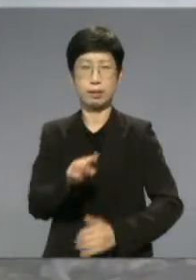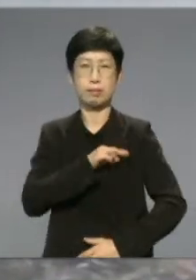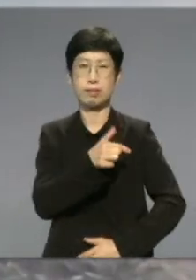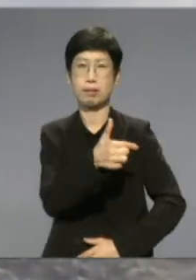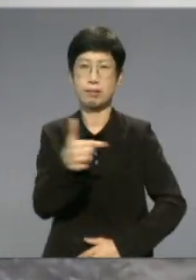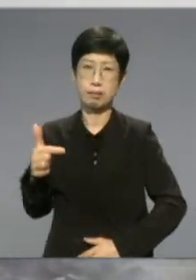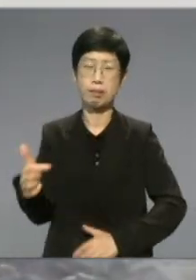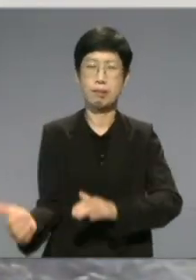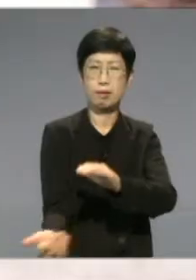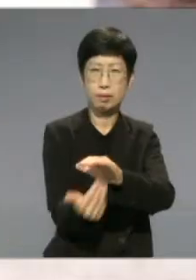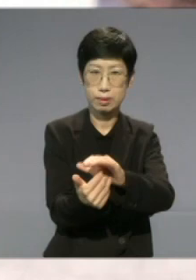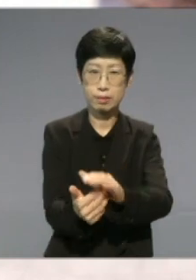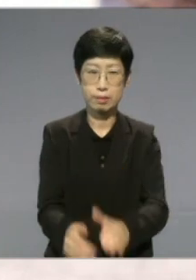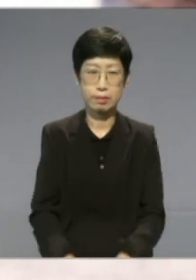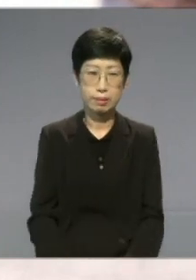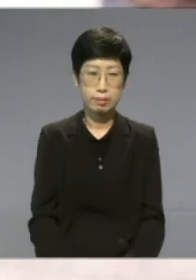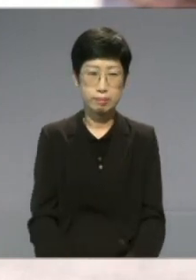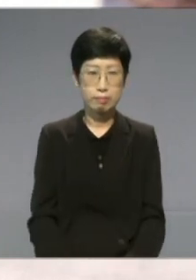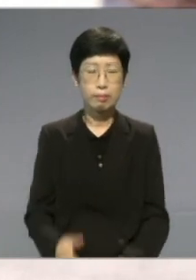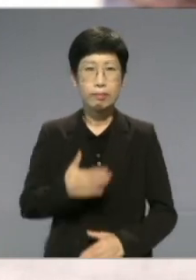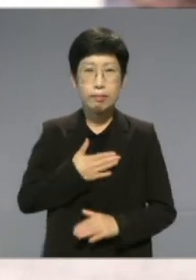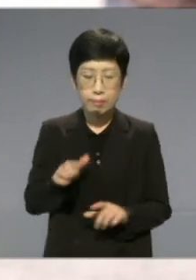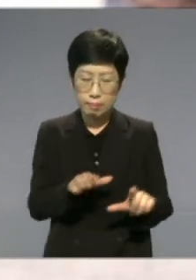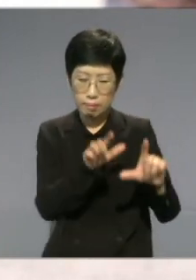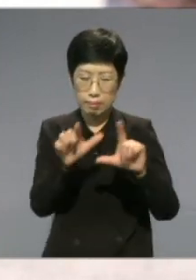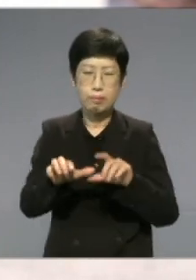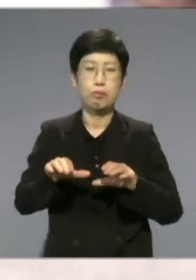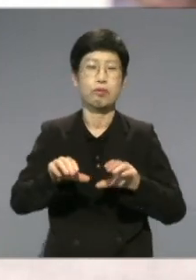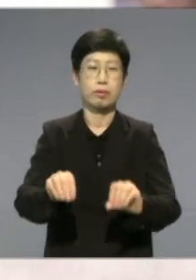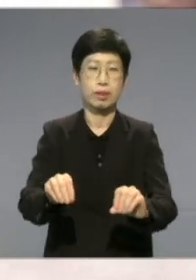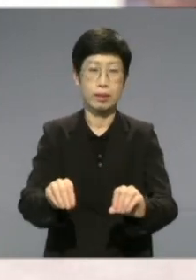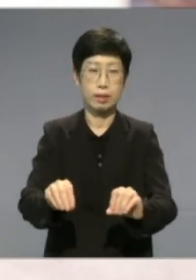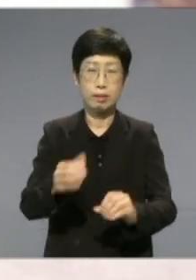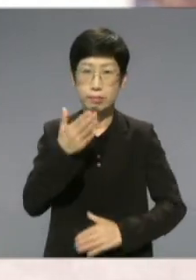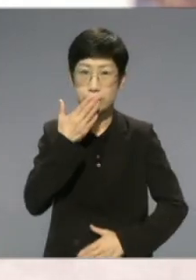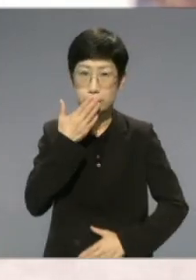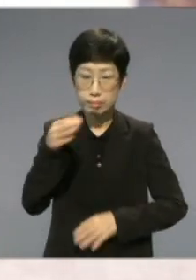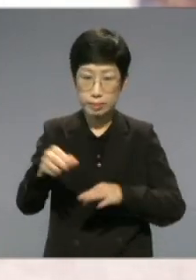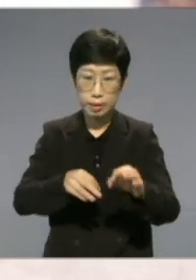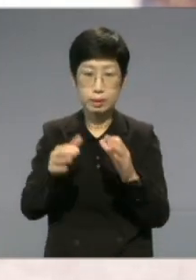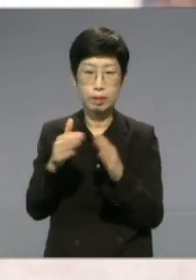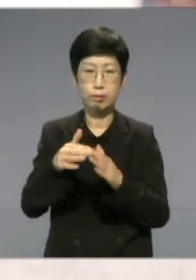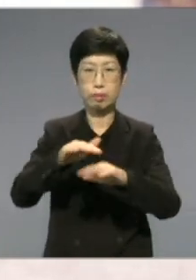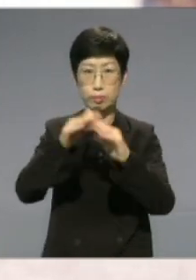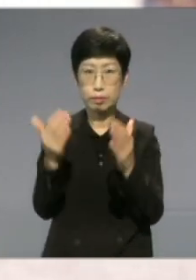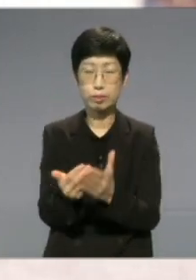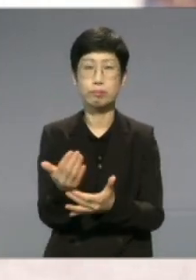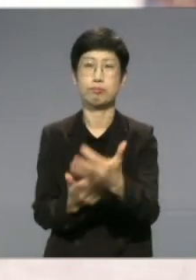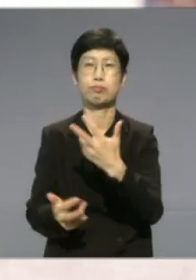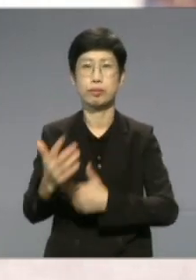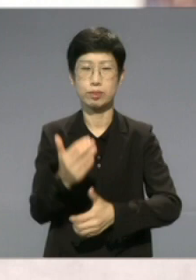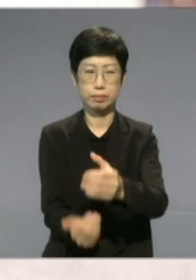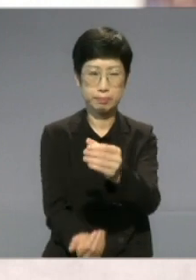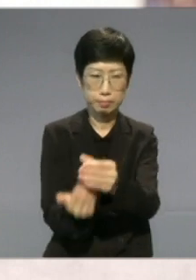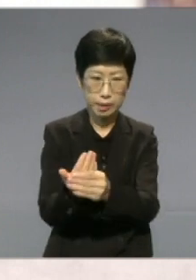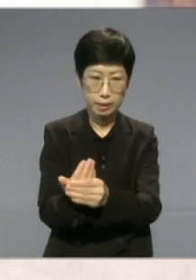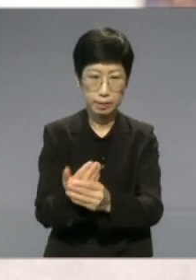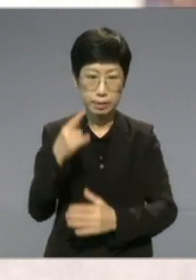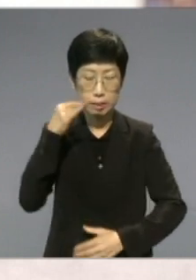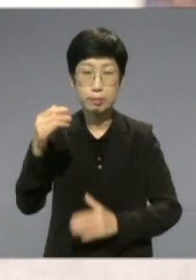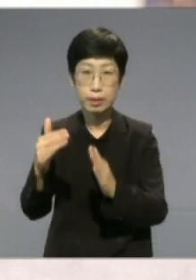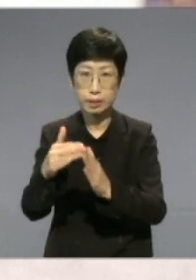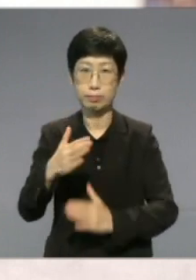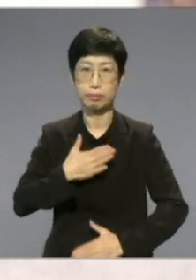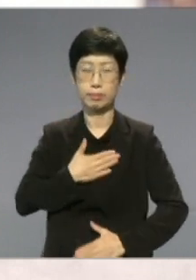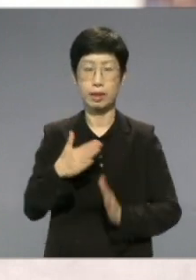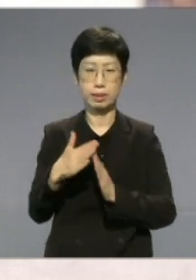규모입니다. My life now it's stopping. My restaurant all everything is take a fire. Also my